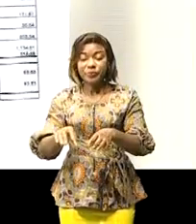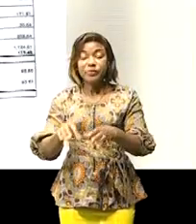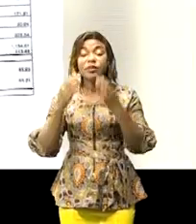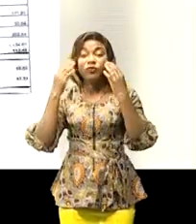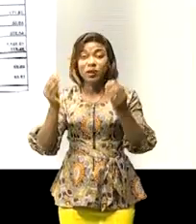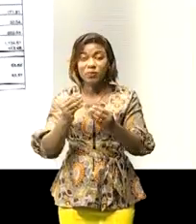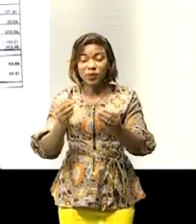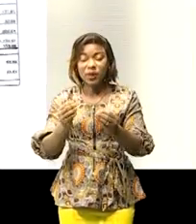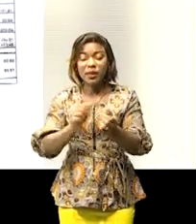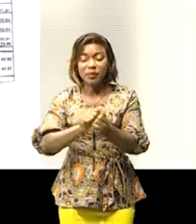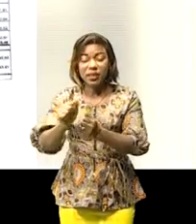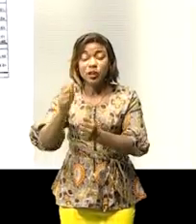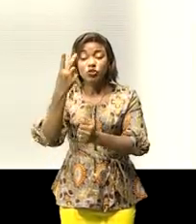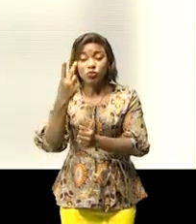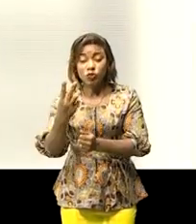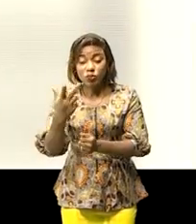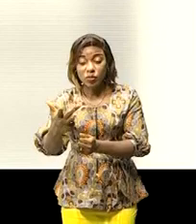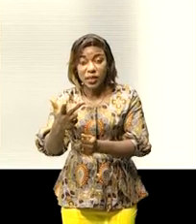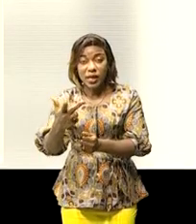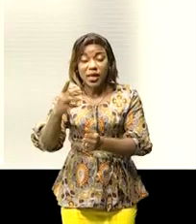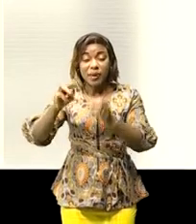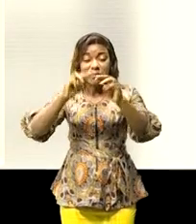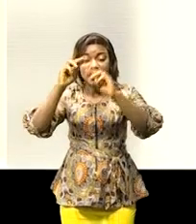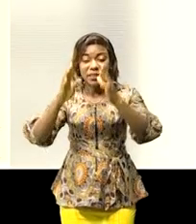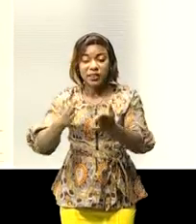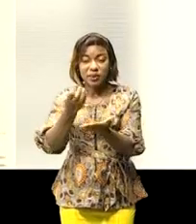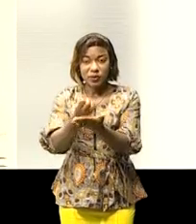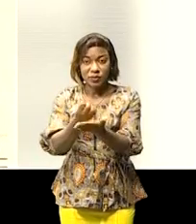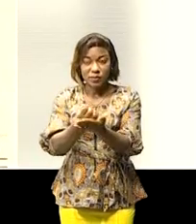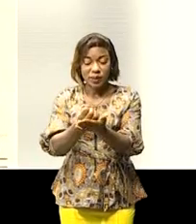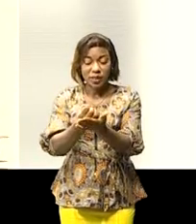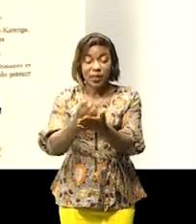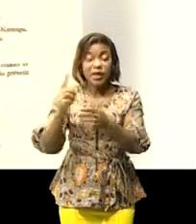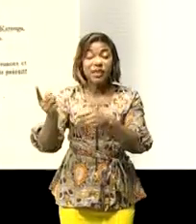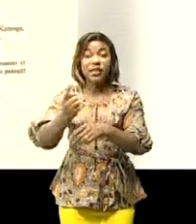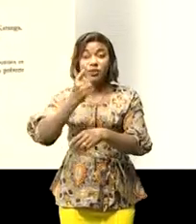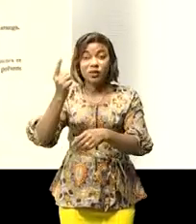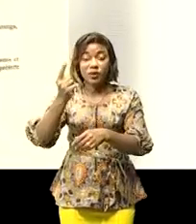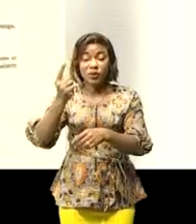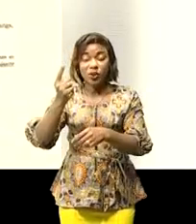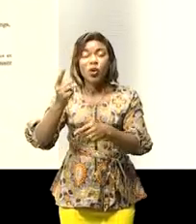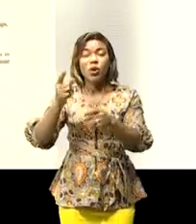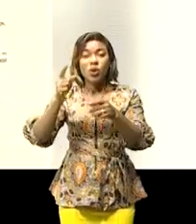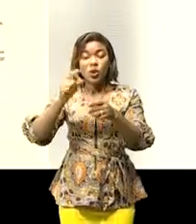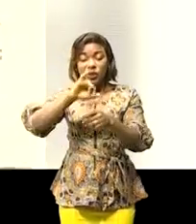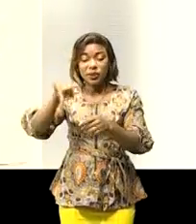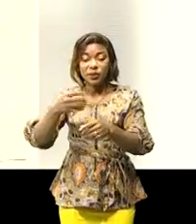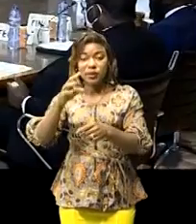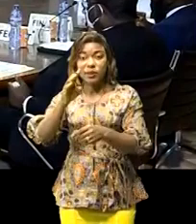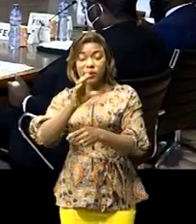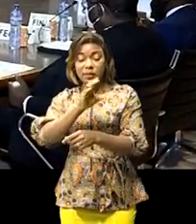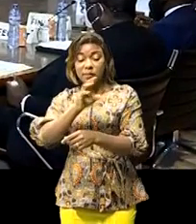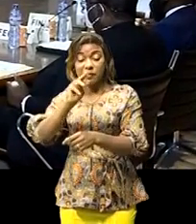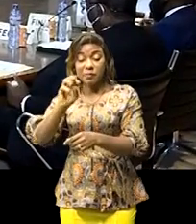Ceci découle des trois arrêtés signés par le ministre de l'économie nationale, Jean-Marie Kalumba-Yuma.